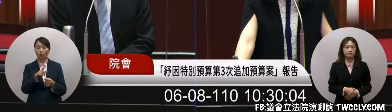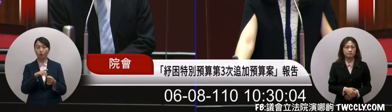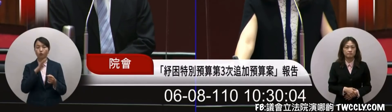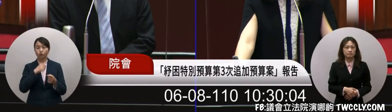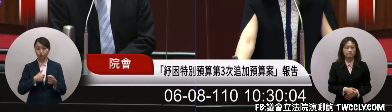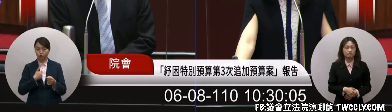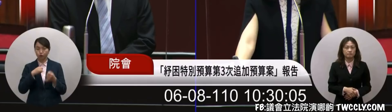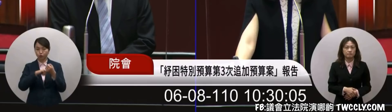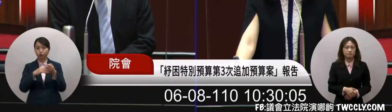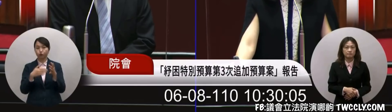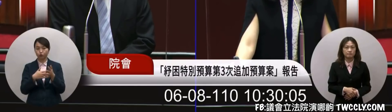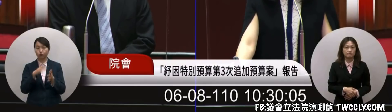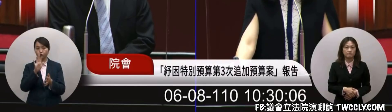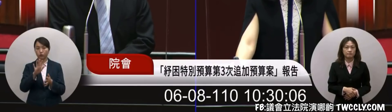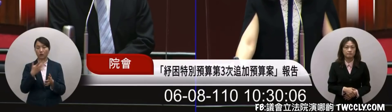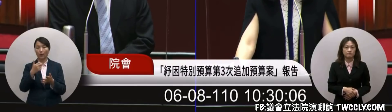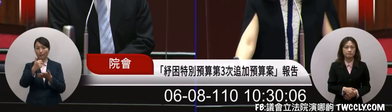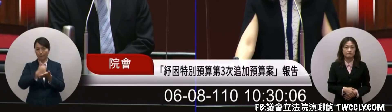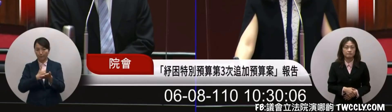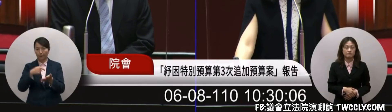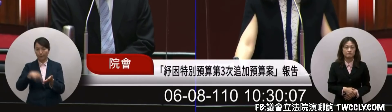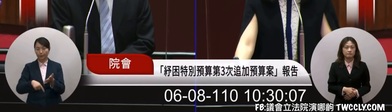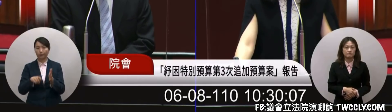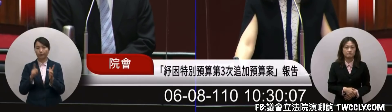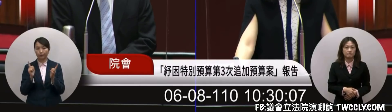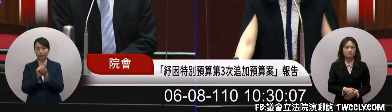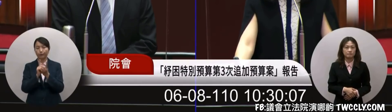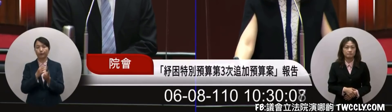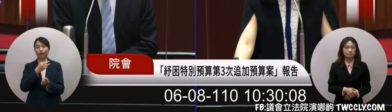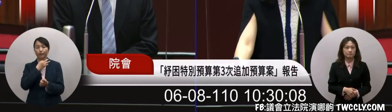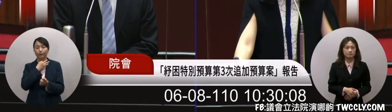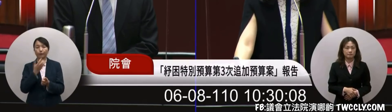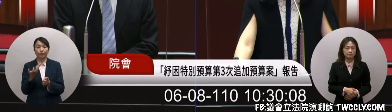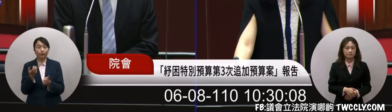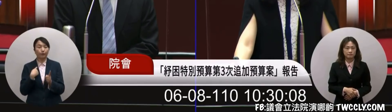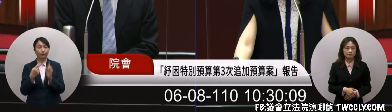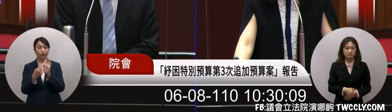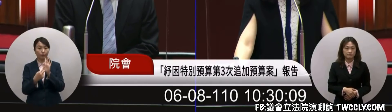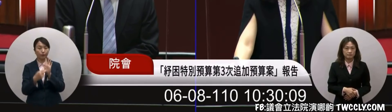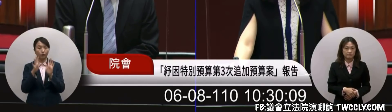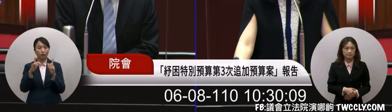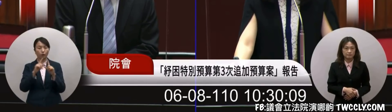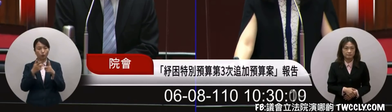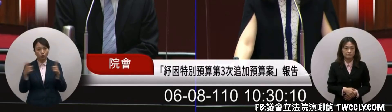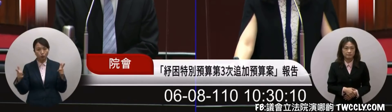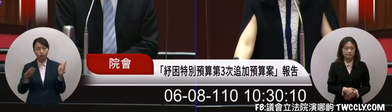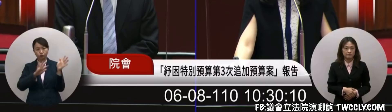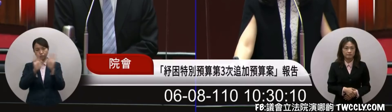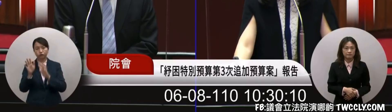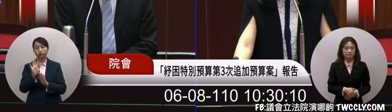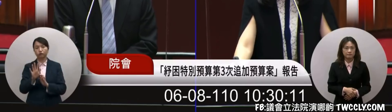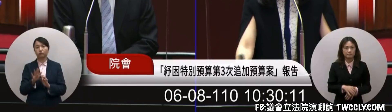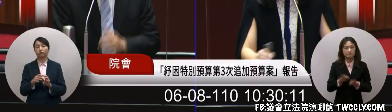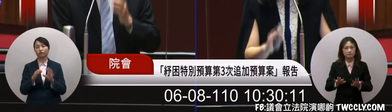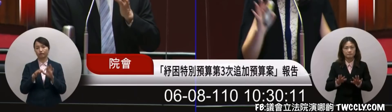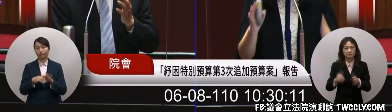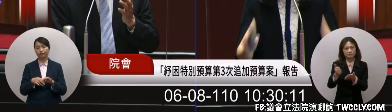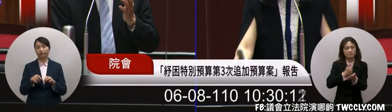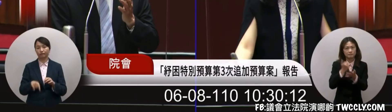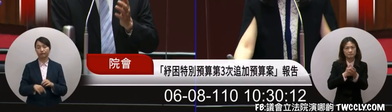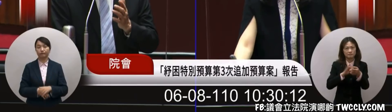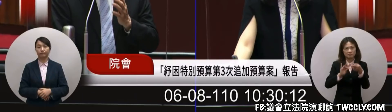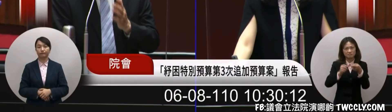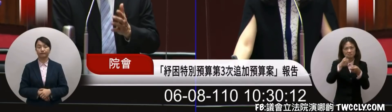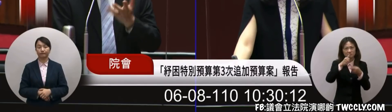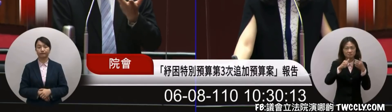是事实，但是到货确实面临刚刚我所讲的各种情况。 那我们现在到货率不到